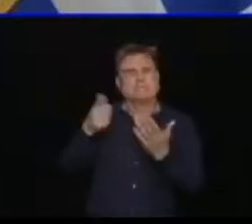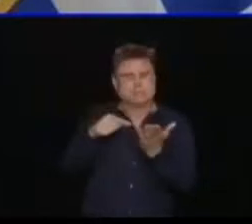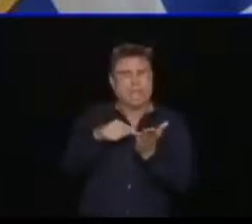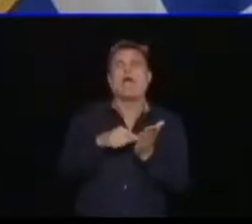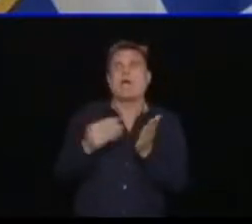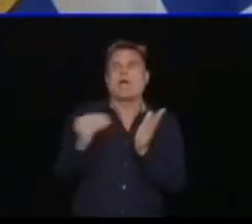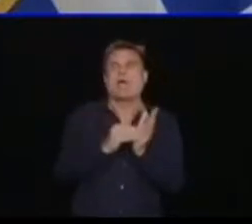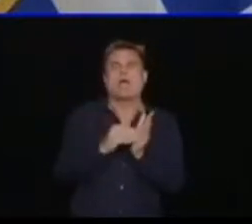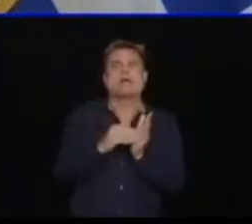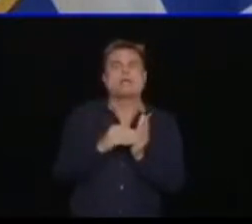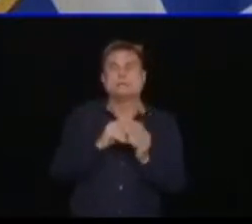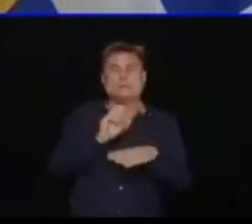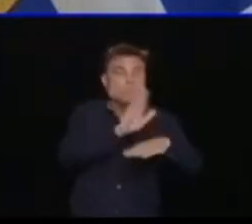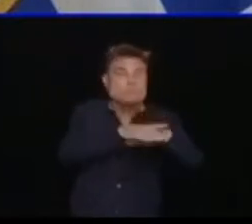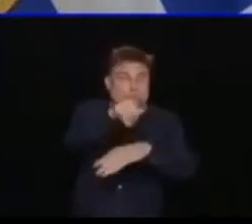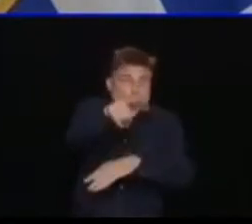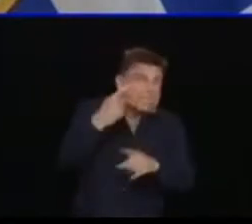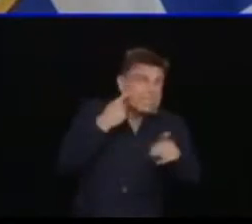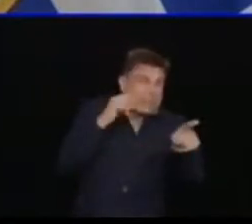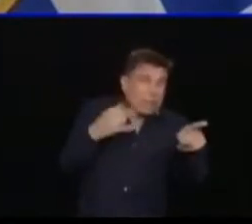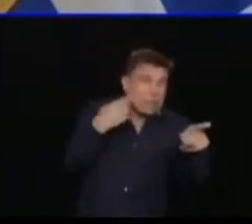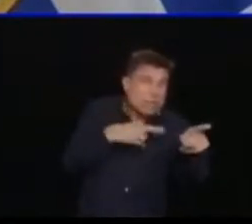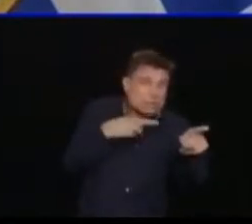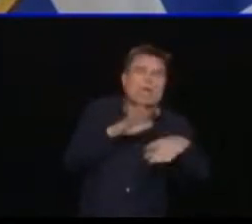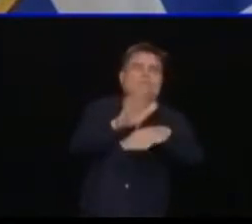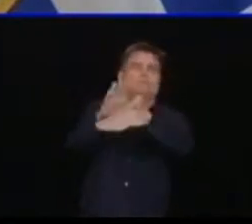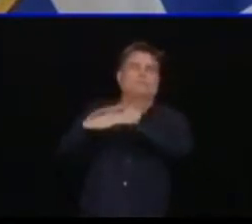二能够把我们的信息尽快传递到他们。